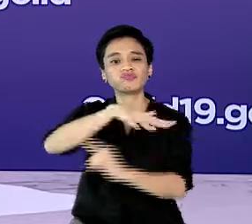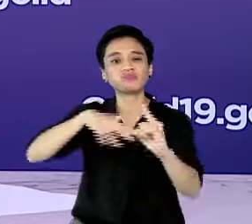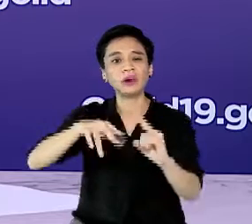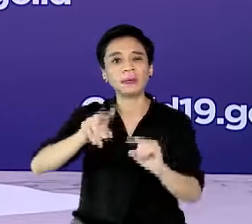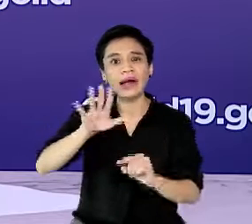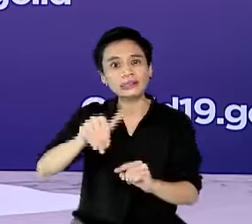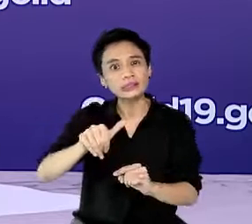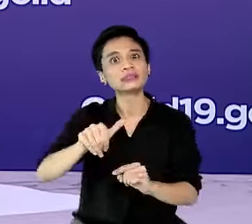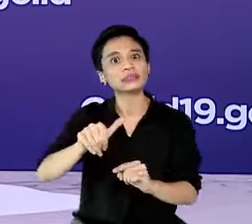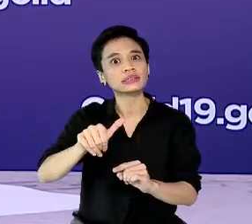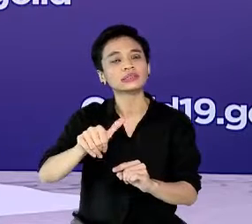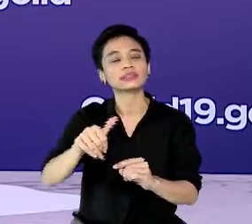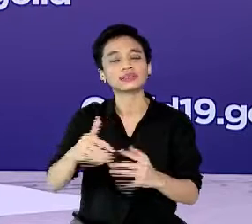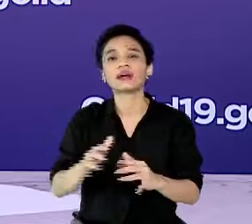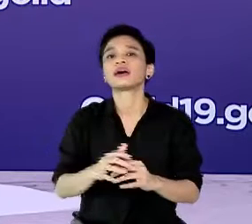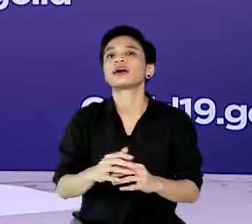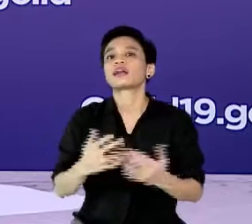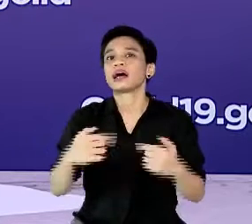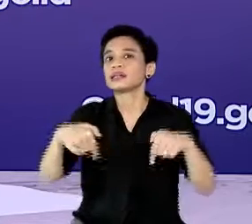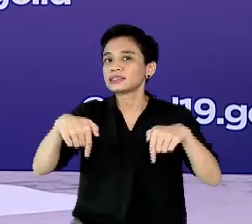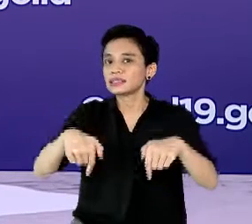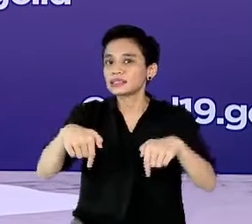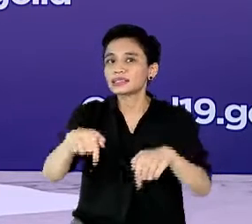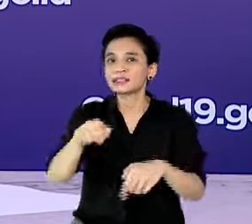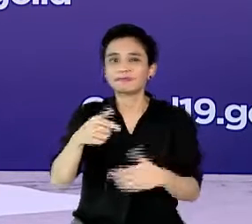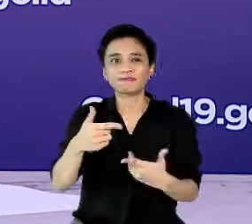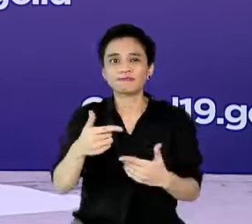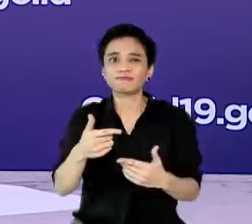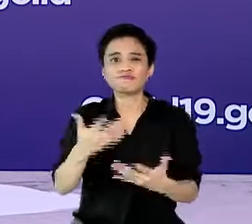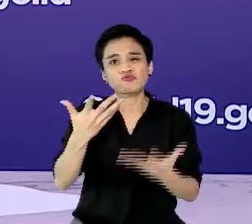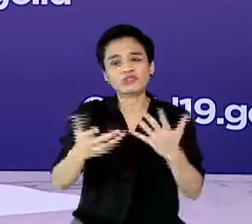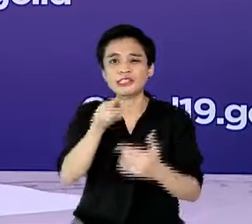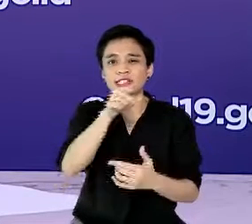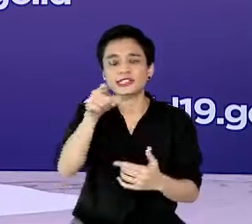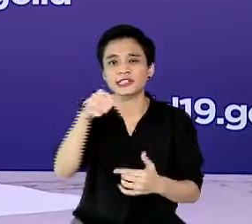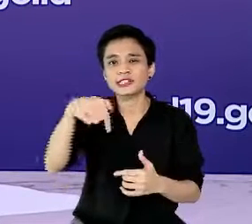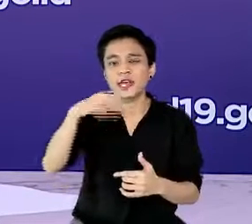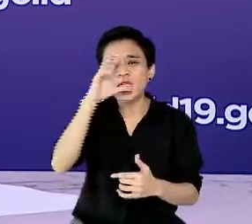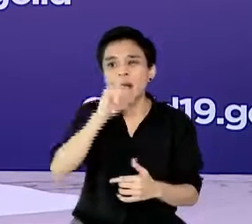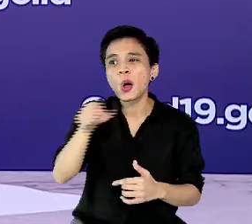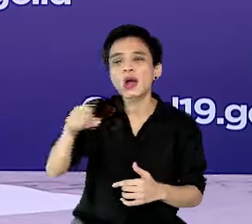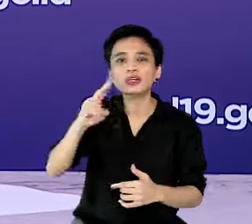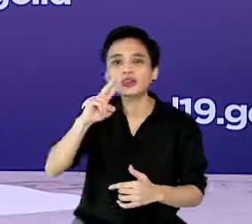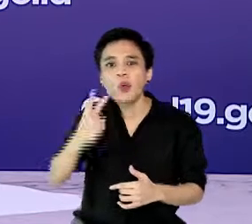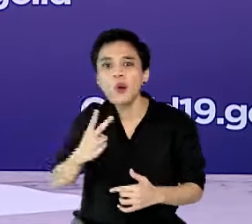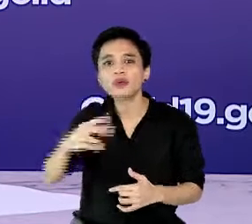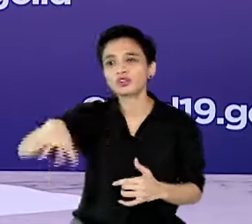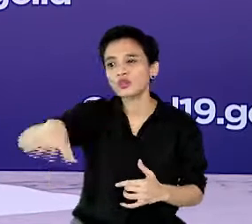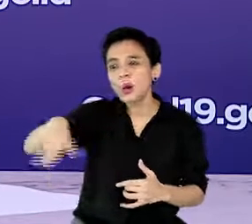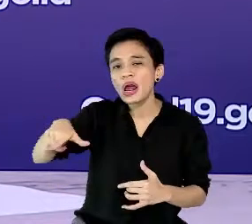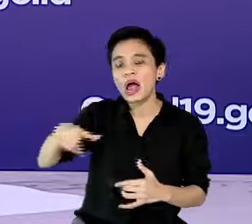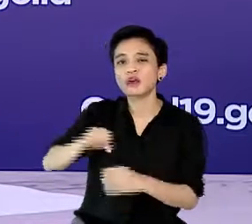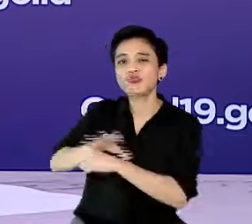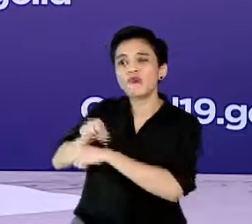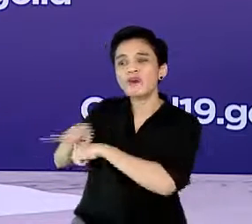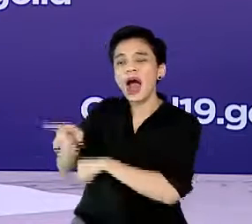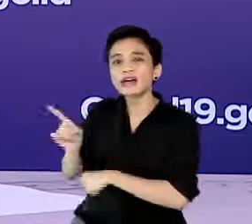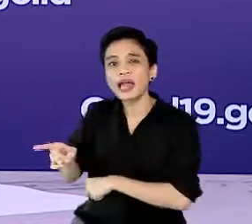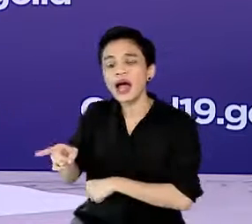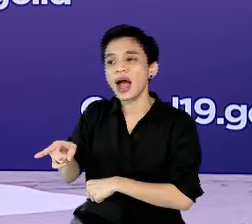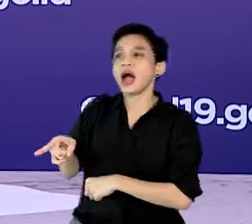tentunya saat ini kita sudah mulai kembali terbiasa mendengar saudara dan kerabat kita yang terkena cover 16